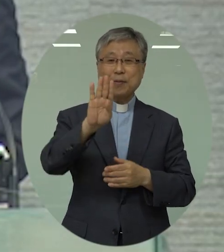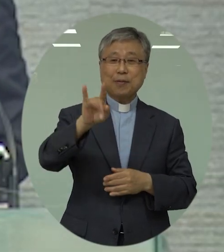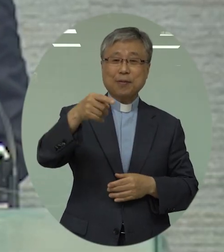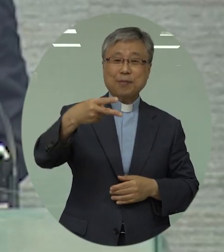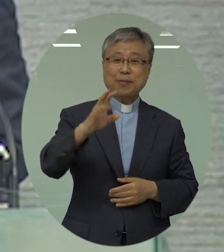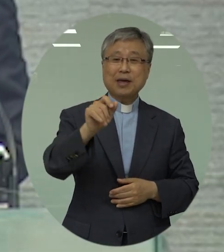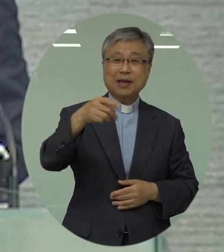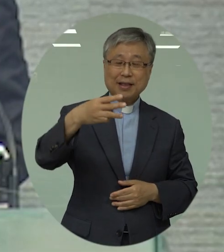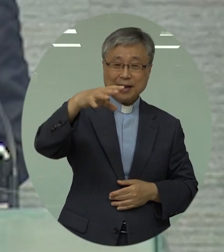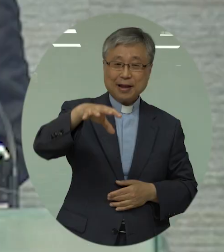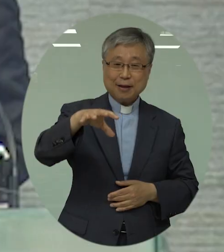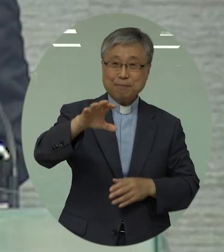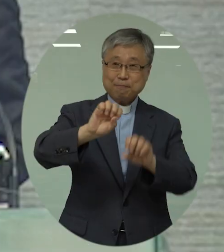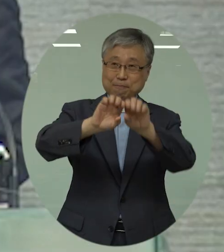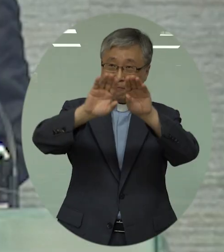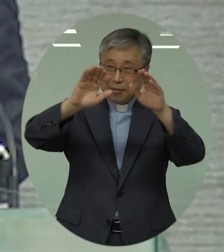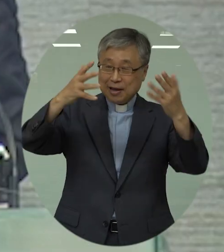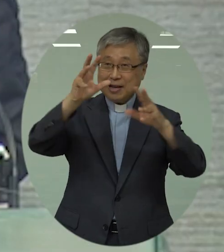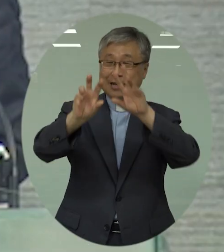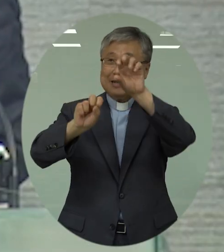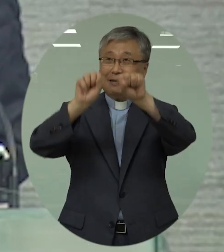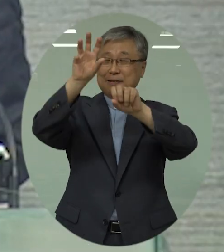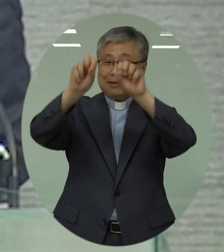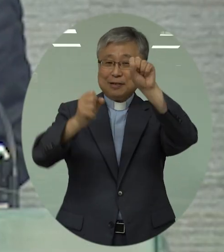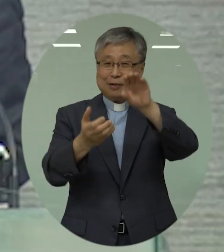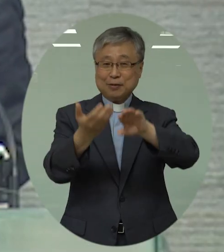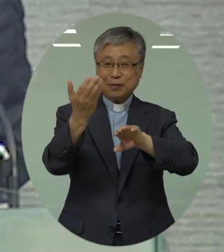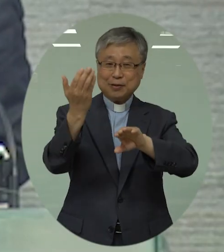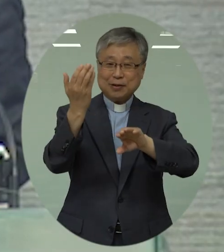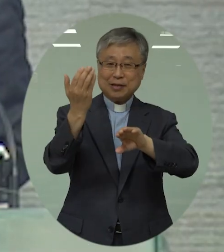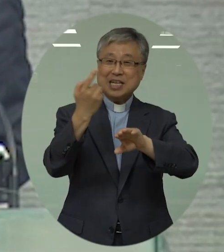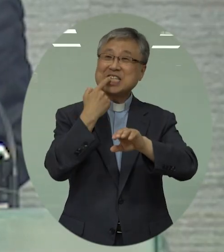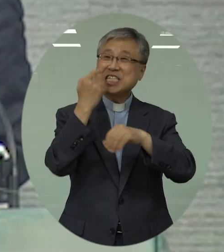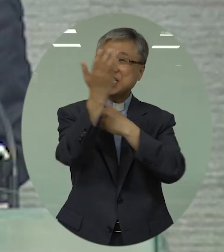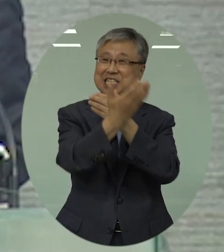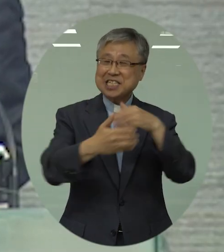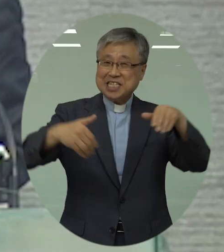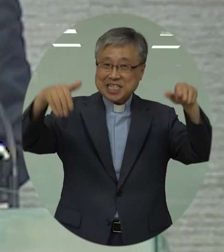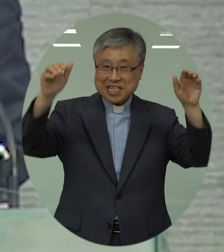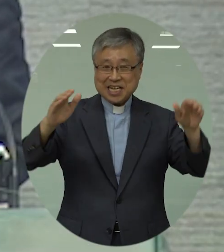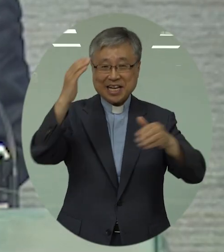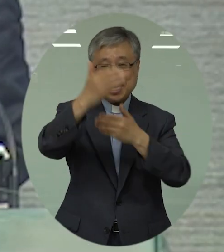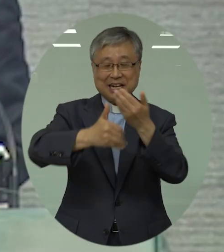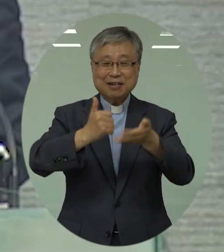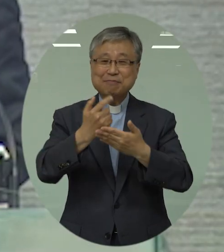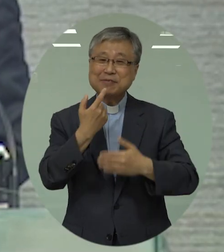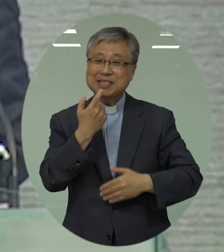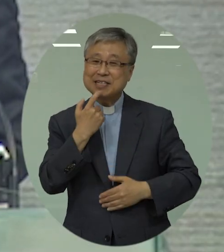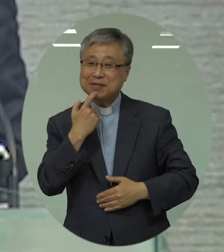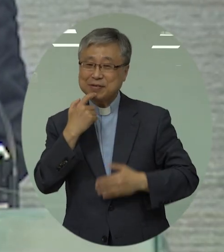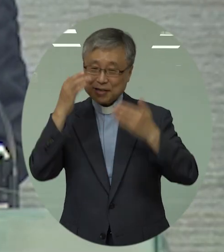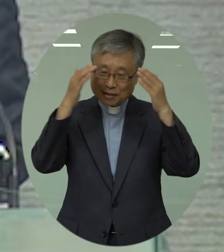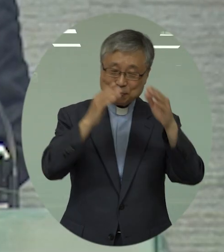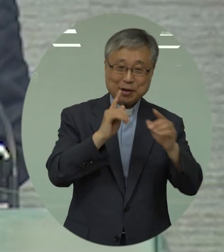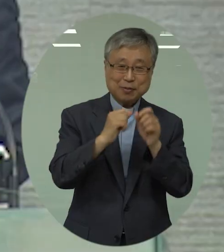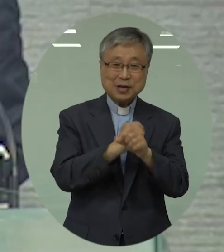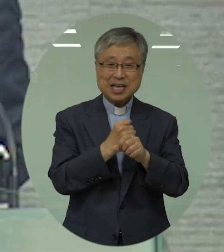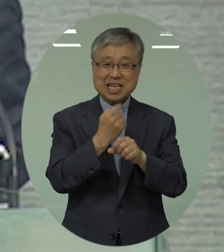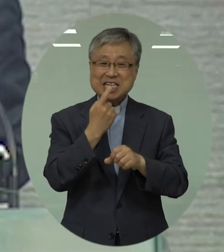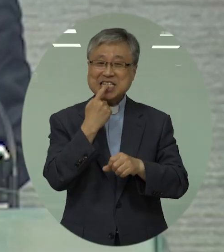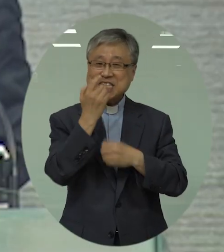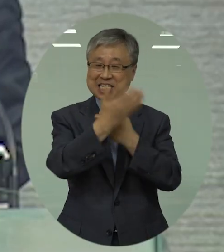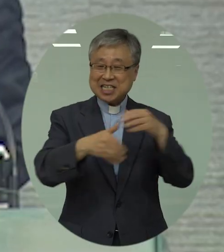들판에서 펼쳐지는 사다리, 그 사다리 위에서 천사 하나님께서 야곱을 향해서 말씀하시고 천사들이